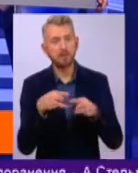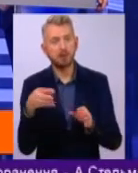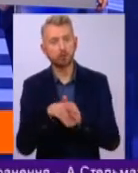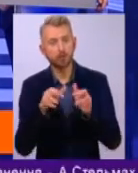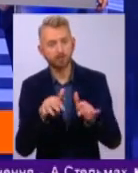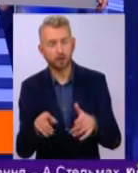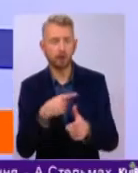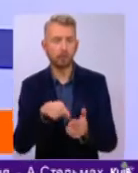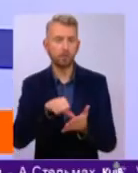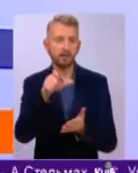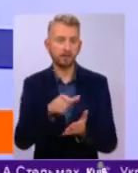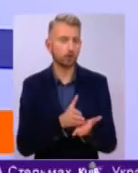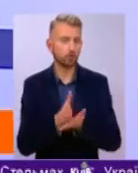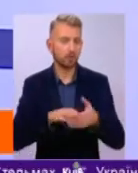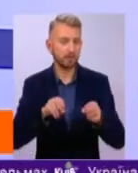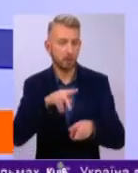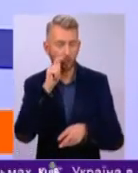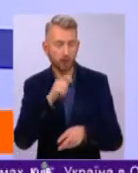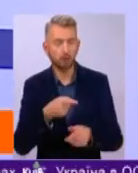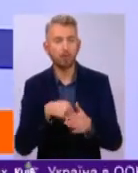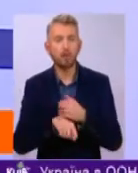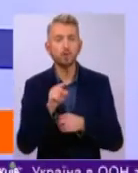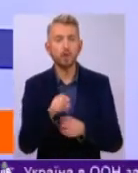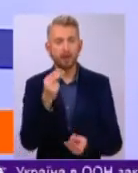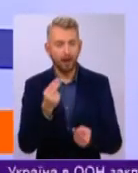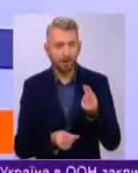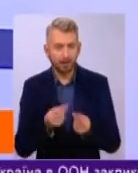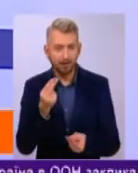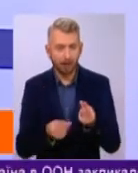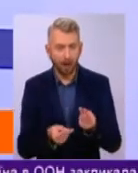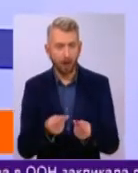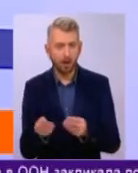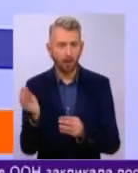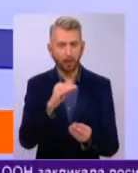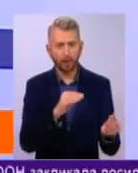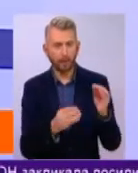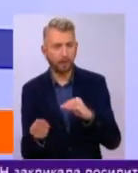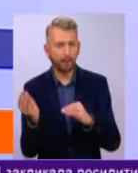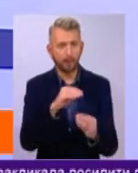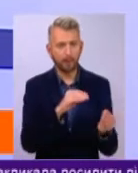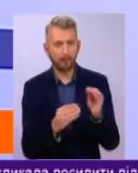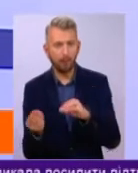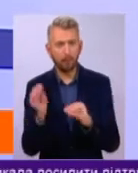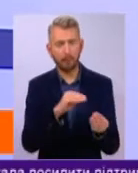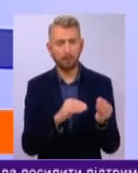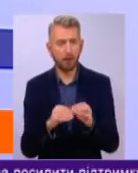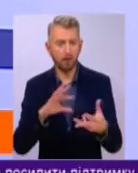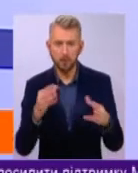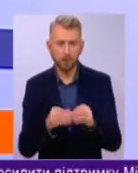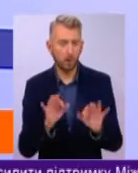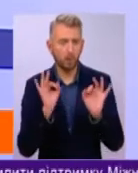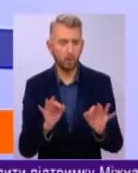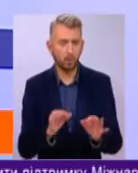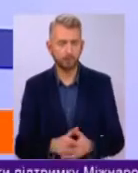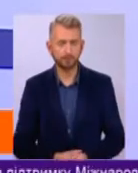справ, або ж представник Служби безпеки України. Тому що ця гра просто перекидання взагалі відповідальністю, вона не призводить до конкретного результату і до